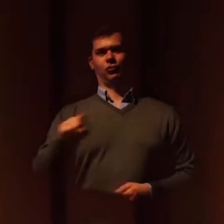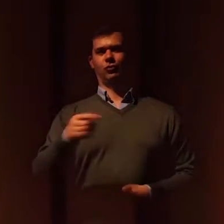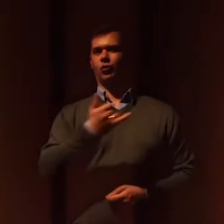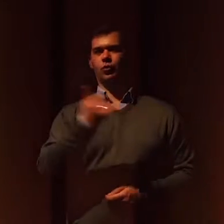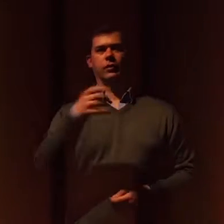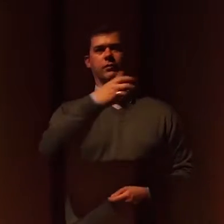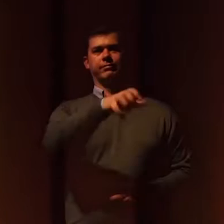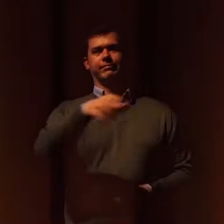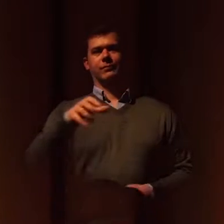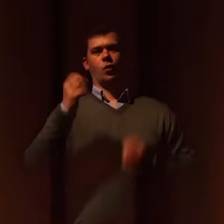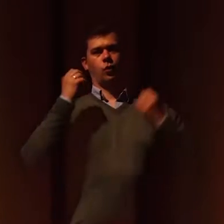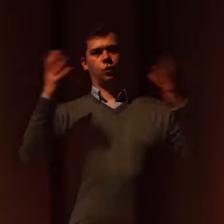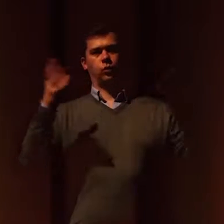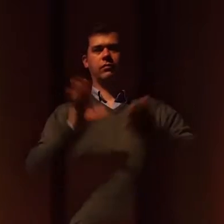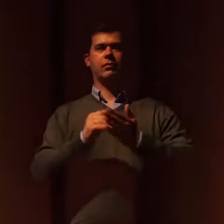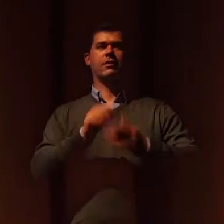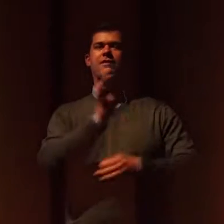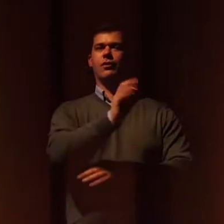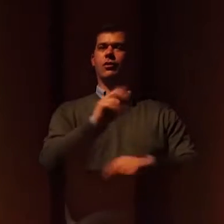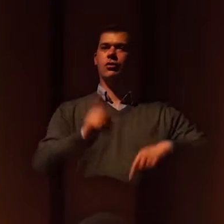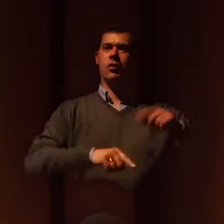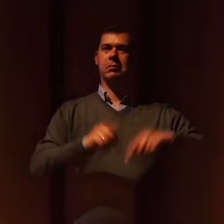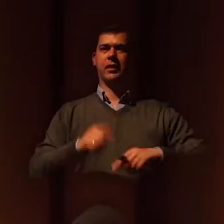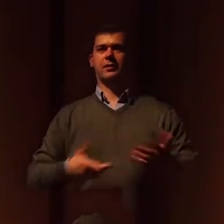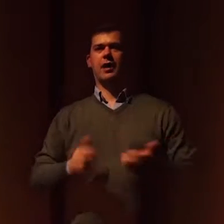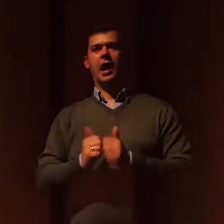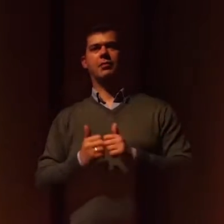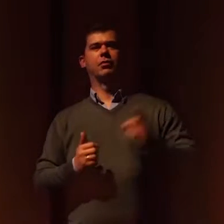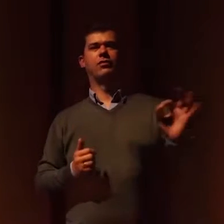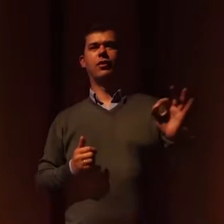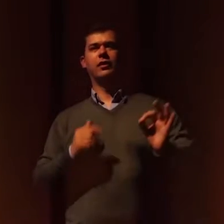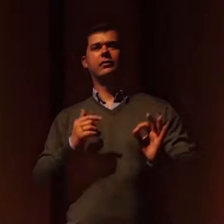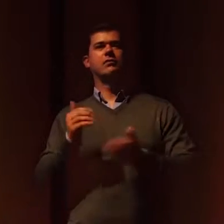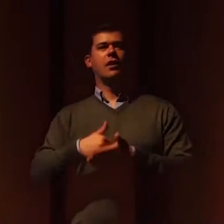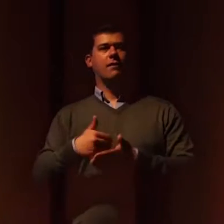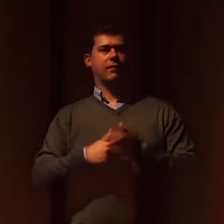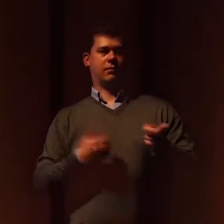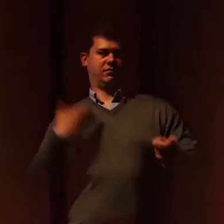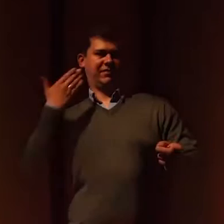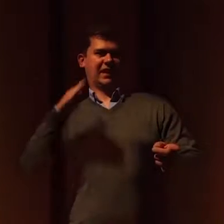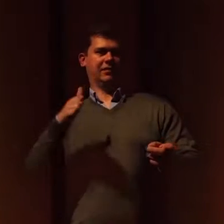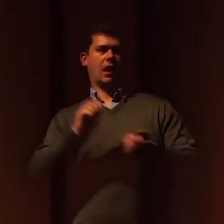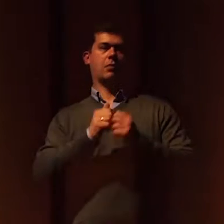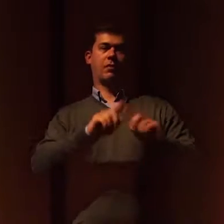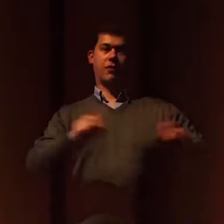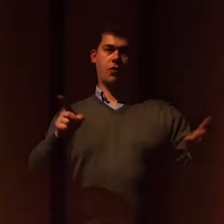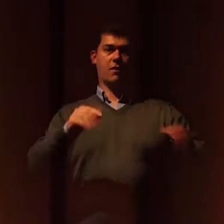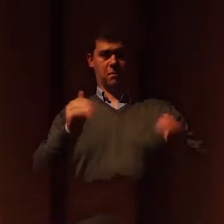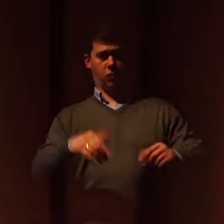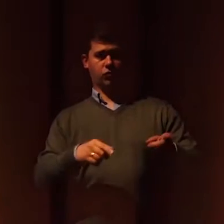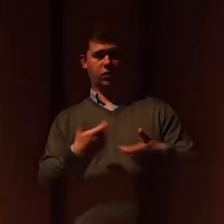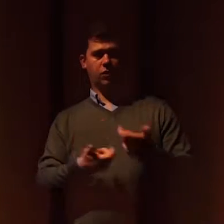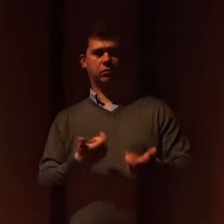kultur nieznajomość pewnych norm kulturowych nieznajomość wzorów zachowań tego co wolno Czego nie